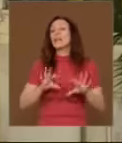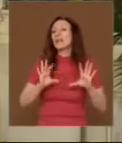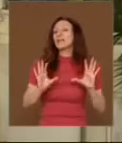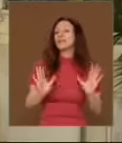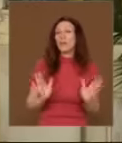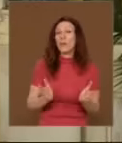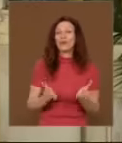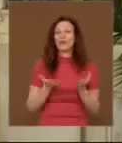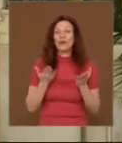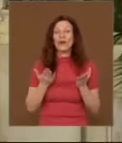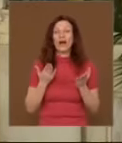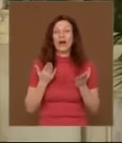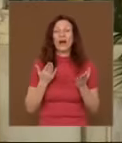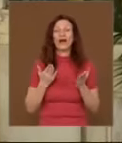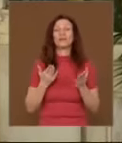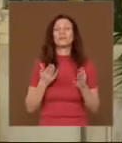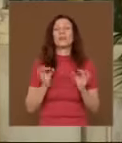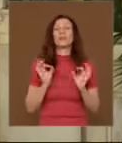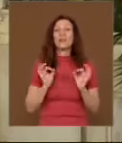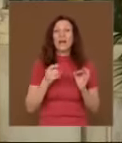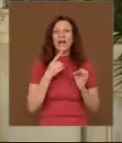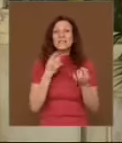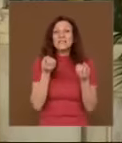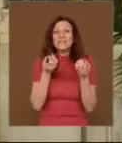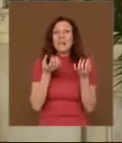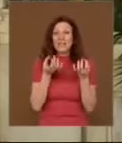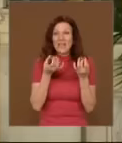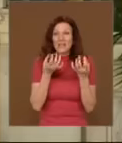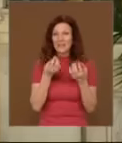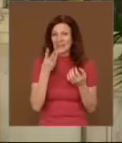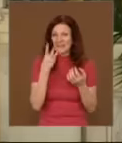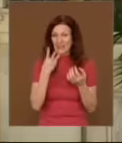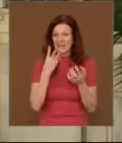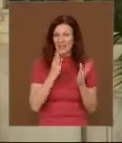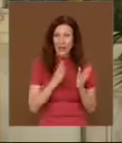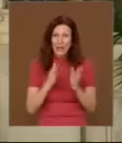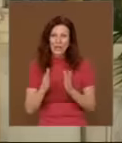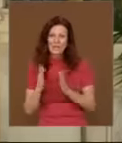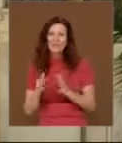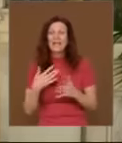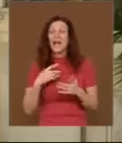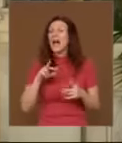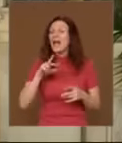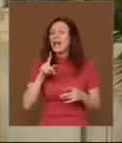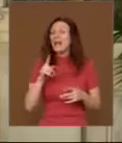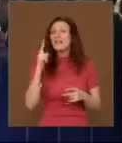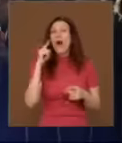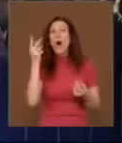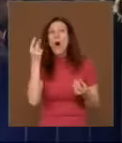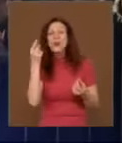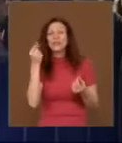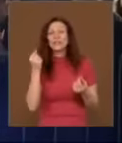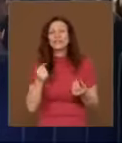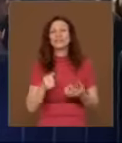започва така наречения цветен триод или песнопенията, всички